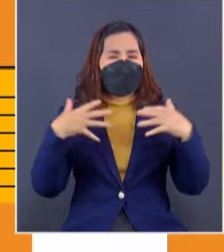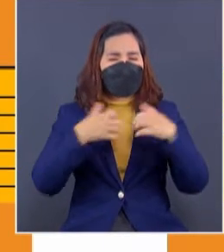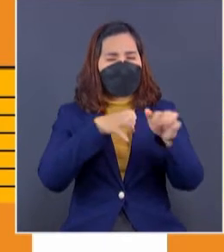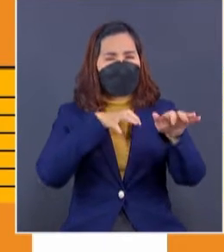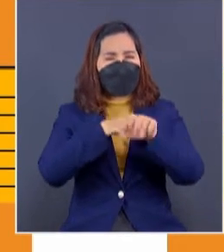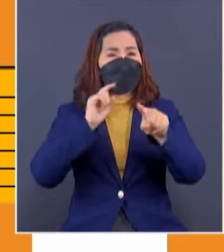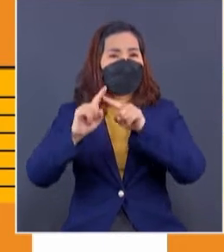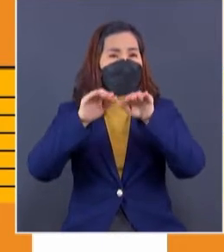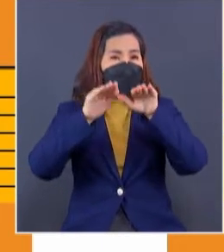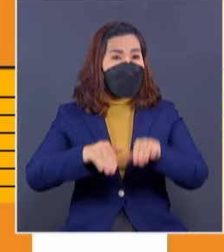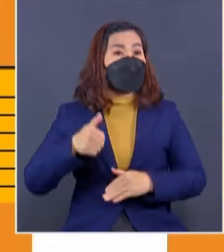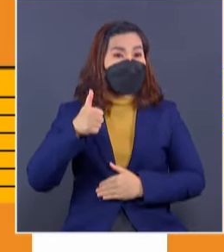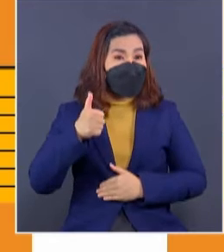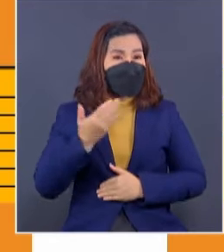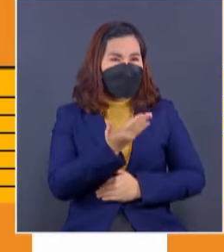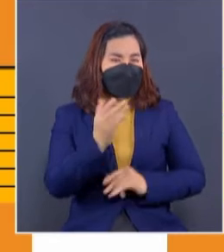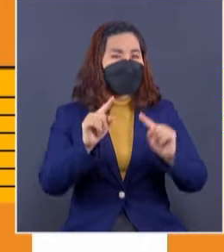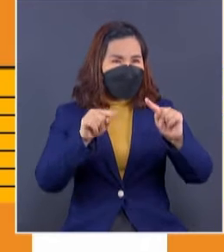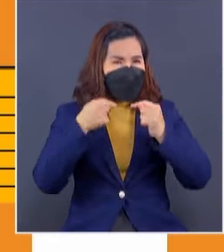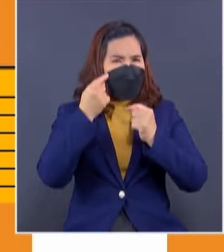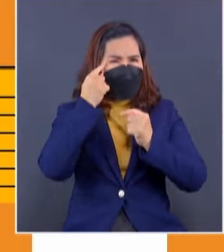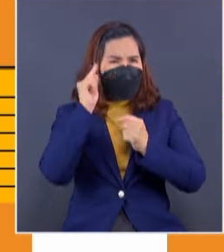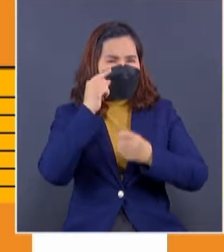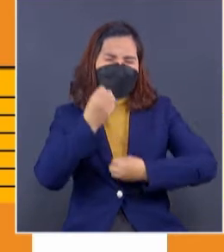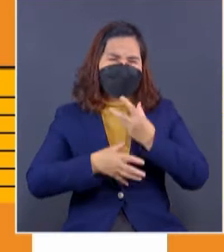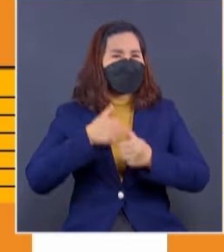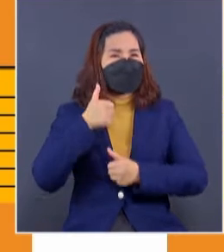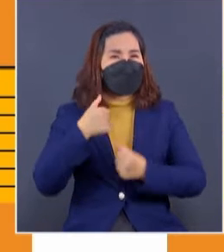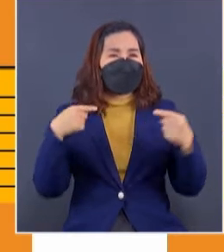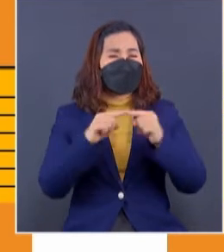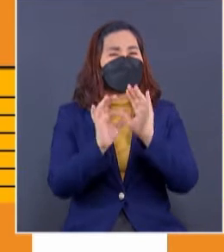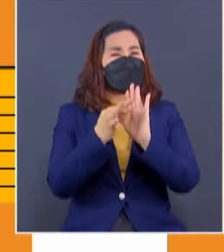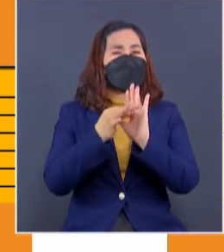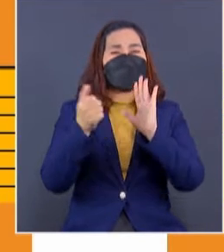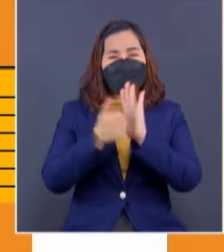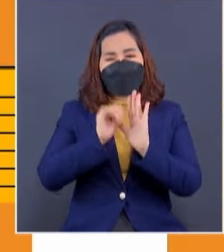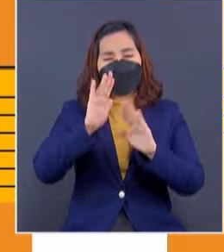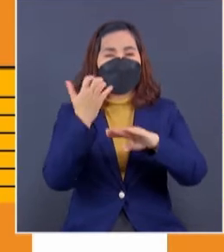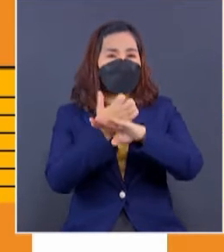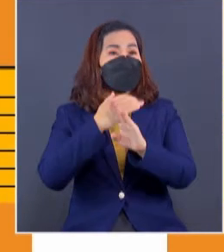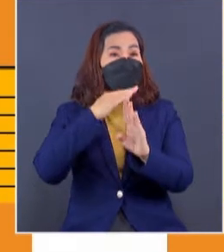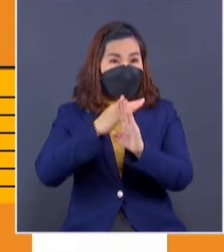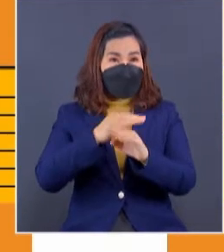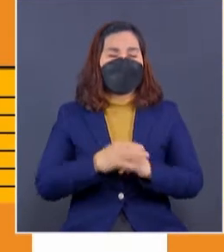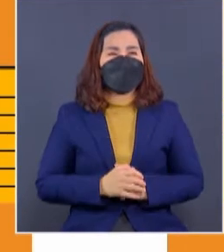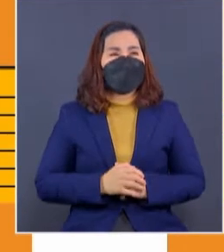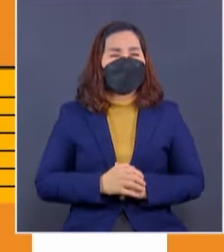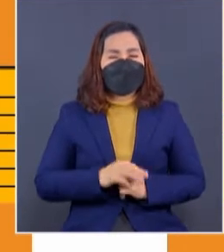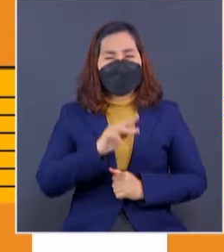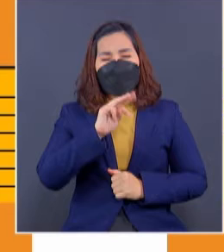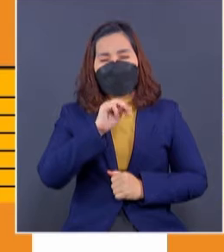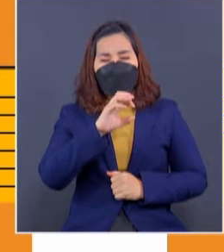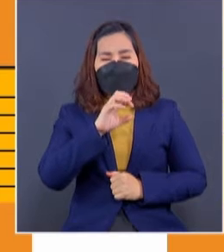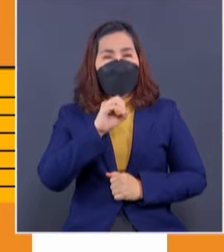ตุคุณผู้ชมตอบคำถามแชร์ความคิดเห็นกันได้ผ่านทางแฟนเพจ Facebook ของเราเข้าไปที่ Mono News นะครับแล้วก็